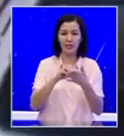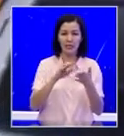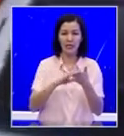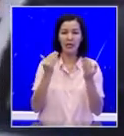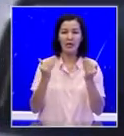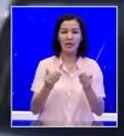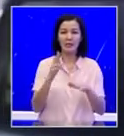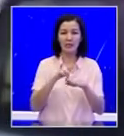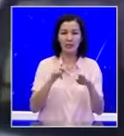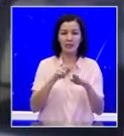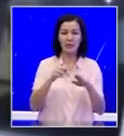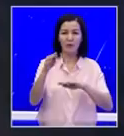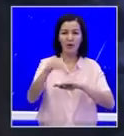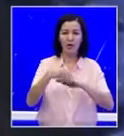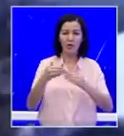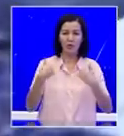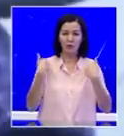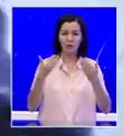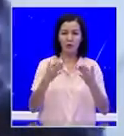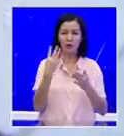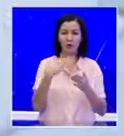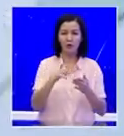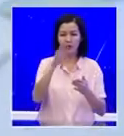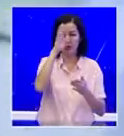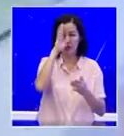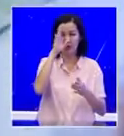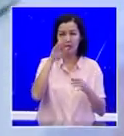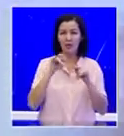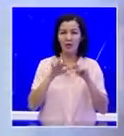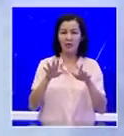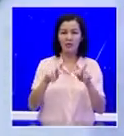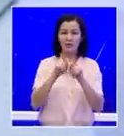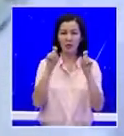Қазір тәртіп сақшысына ақша ұсынған 40 жастағы азаматқа қатысты іс қозғалды.